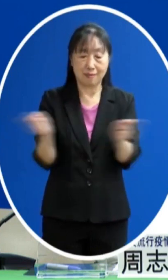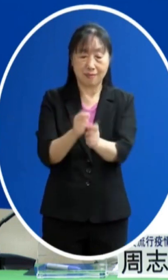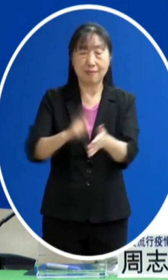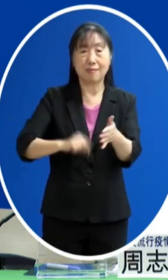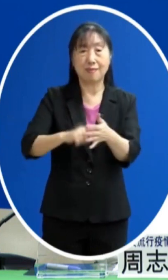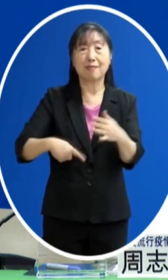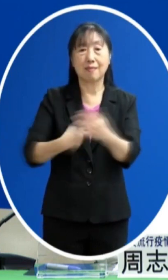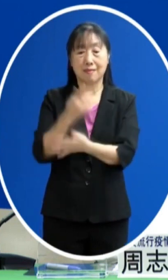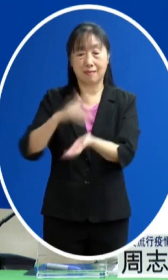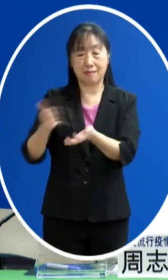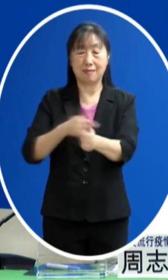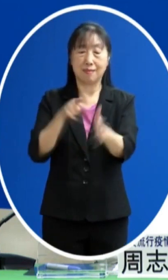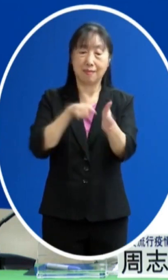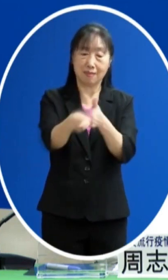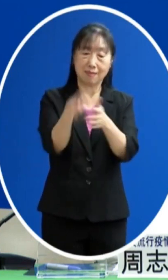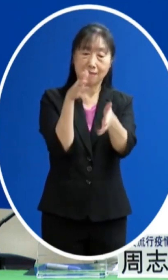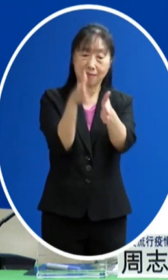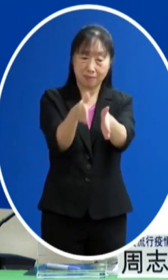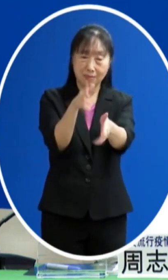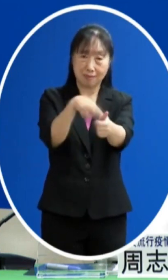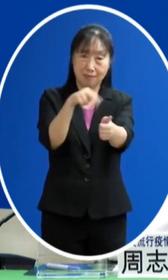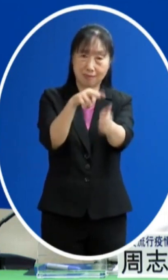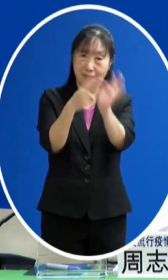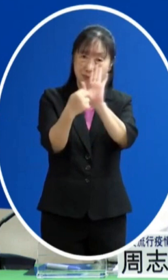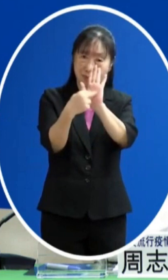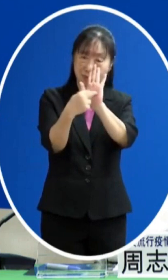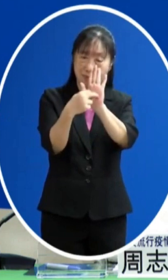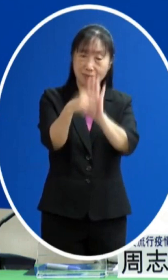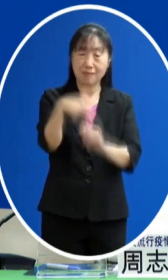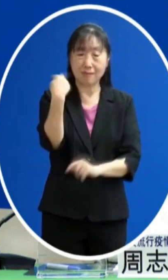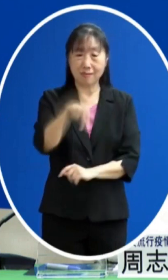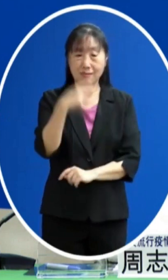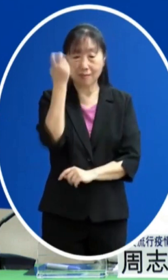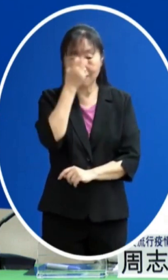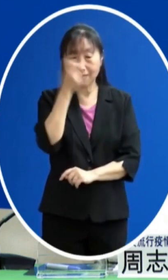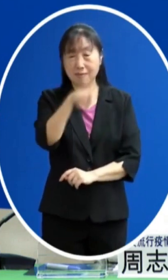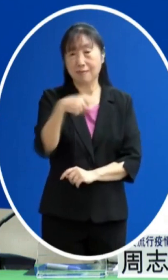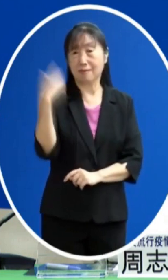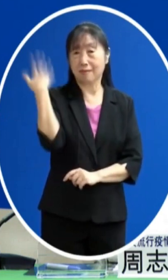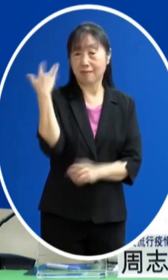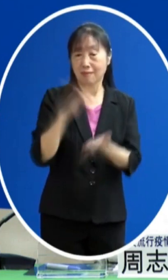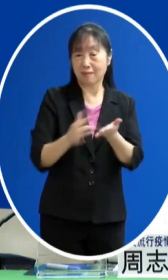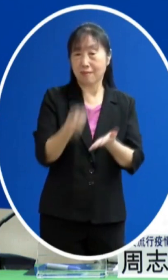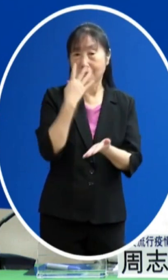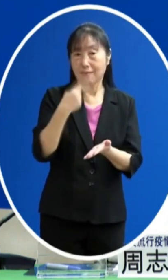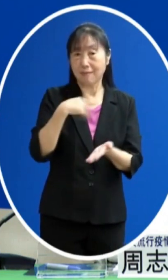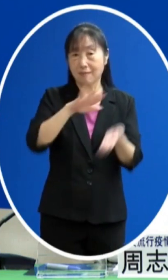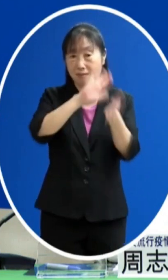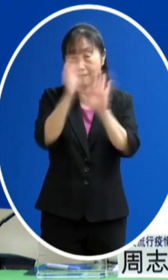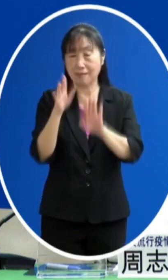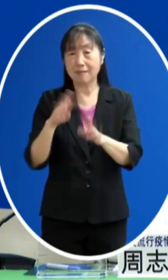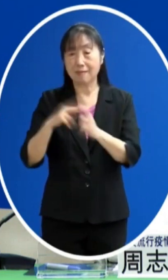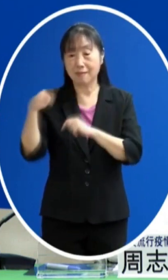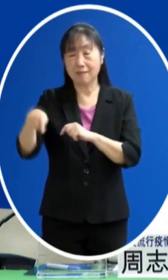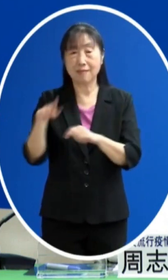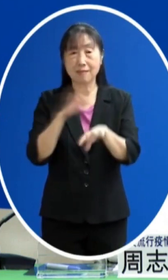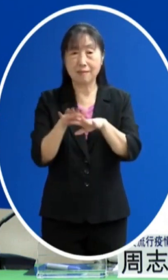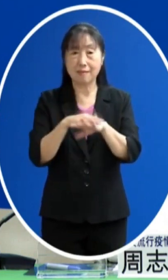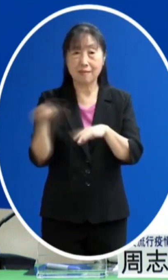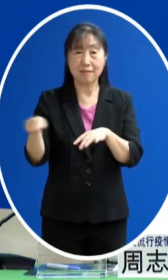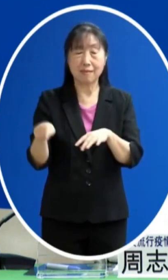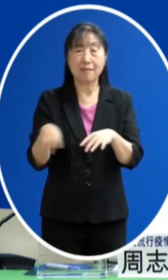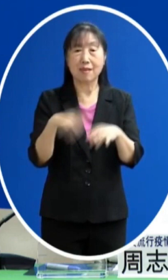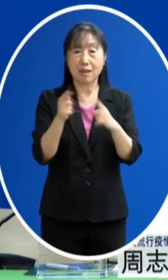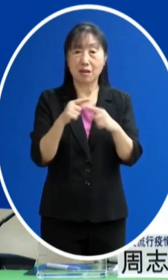这个相关的事项，以及要查阅这个病人可能过去的用药里头有没有跟这个口服药会有交互作用的部